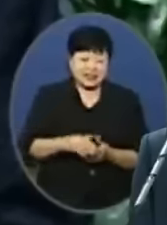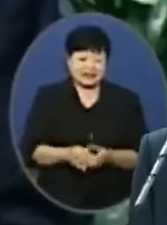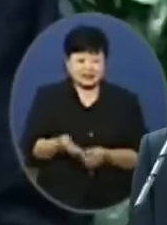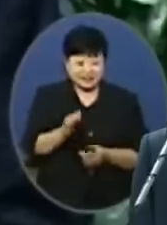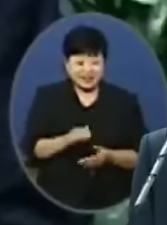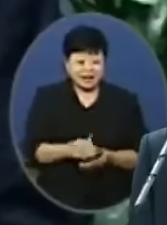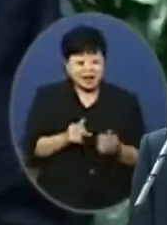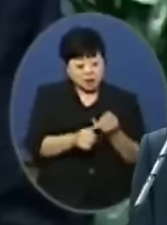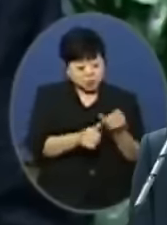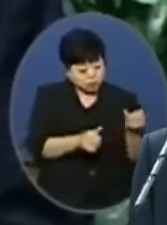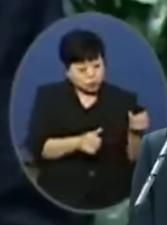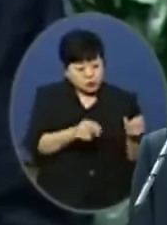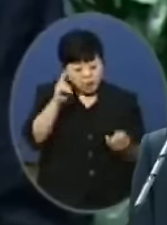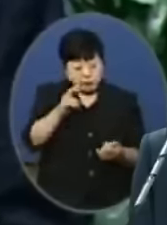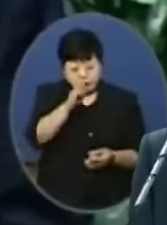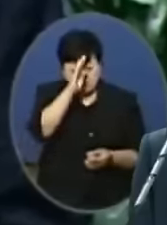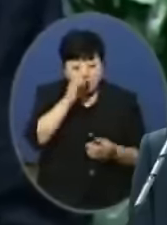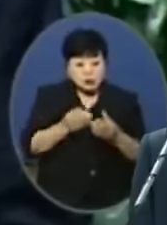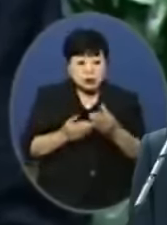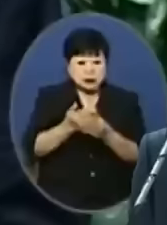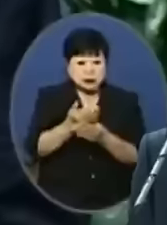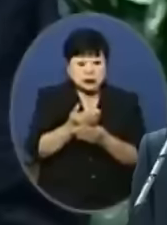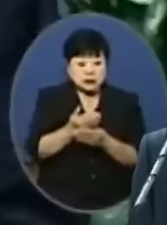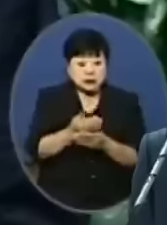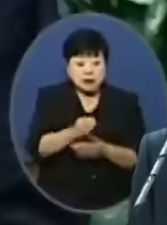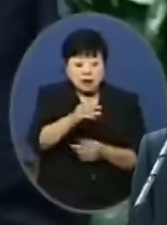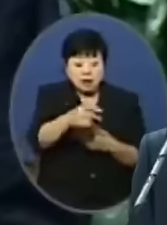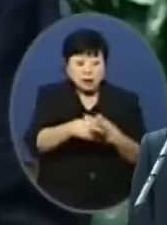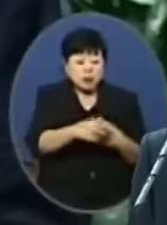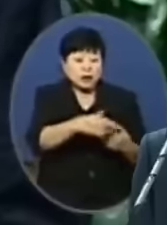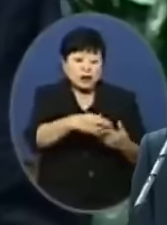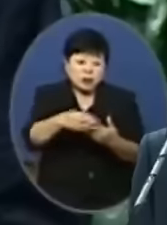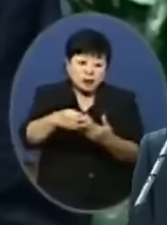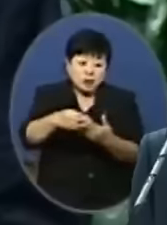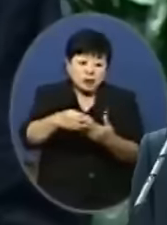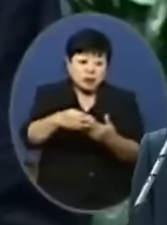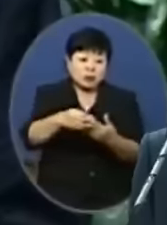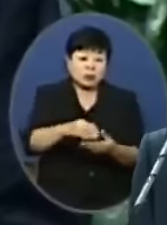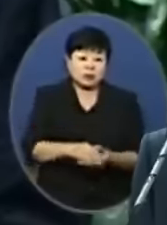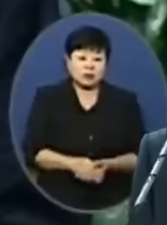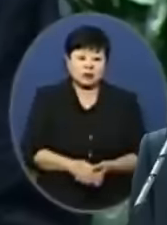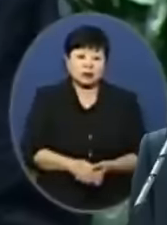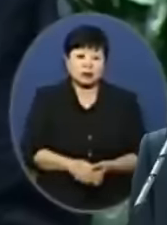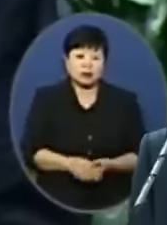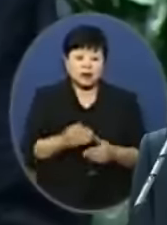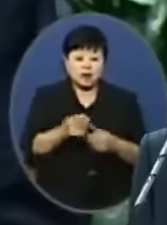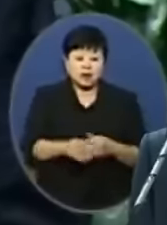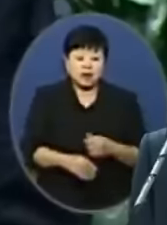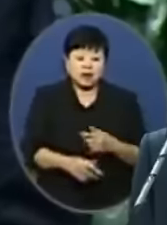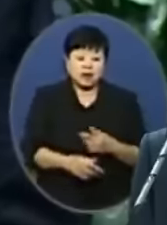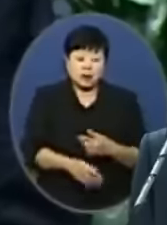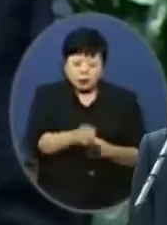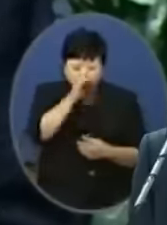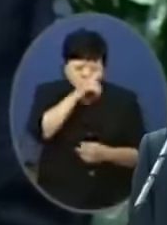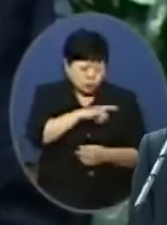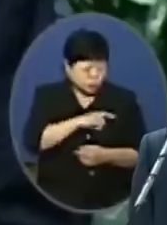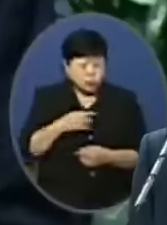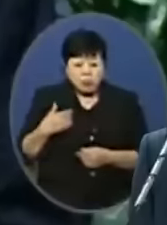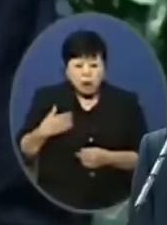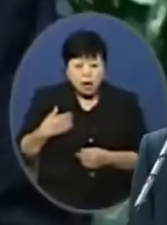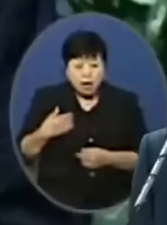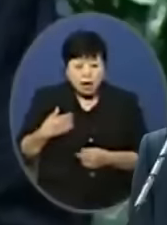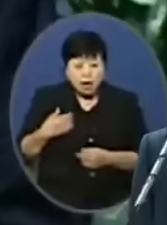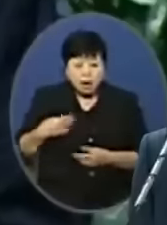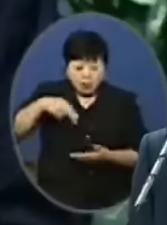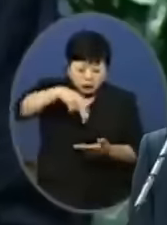그런데 그 부인이 갑자기 병이 들었는데 병원에 데려가도 병 이름을 몰라요. 그 뭐냐면 못